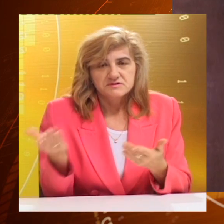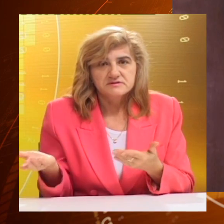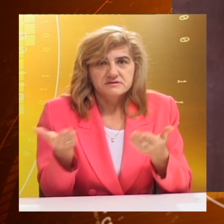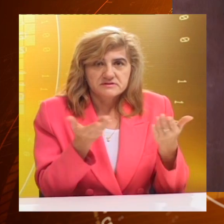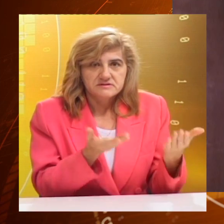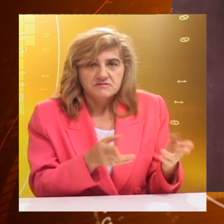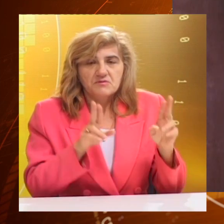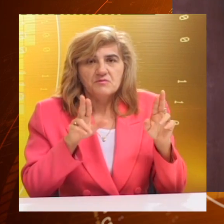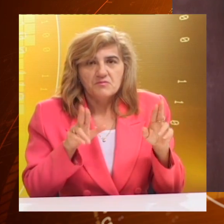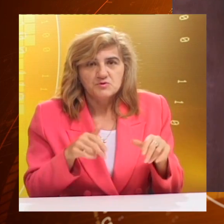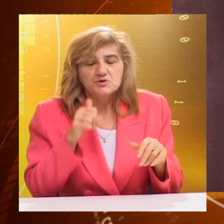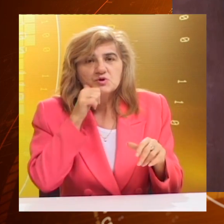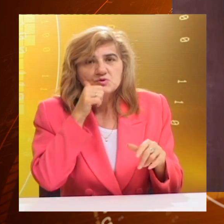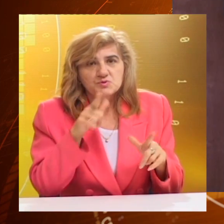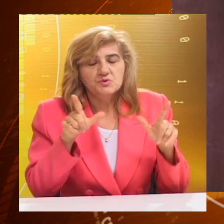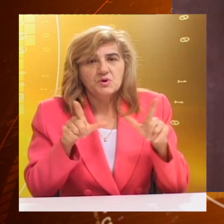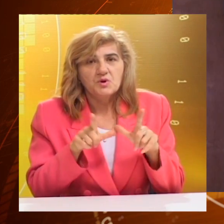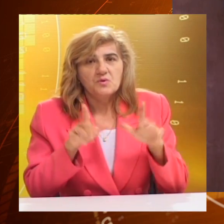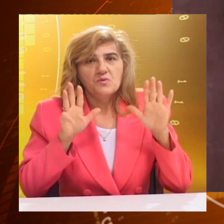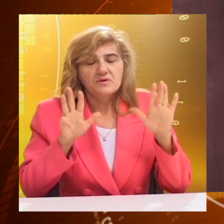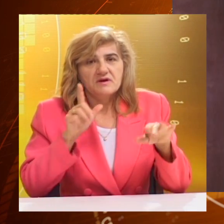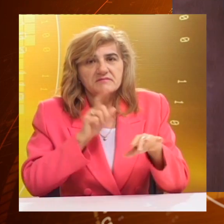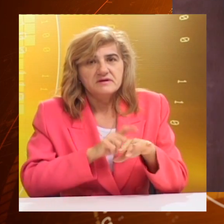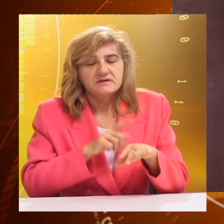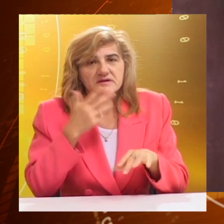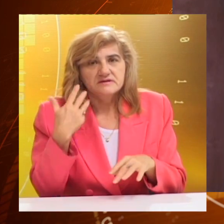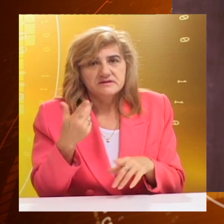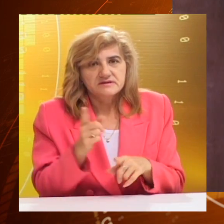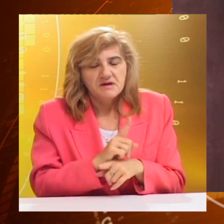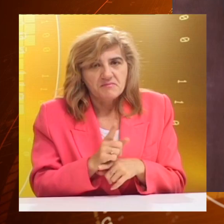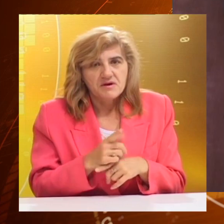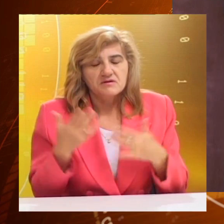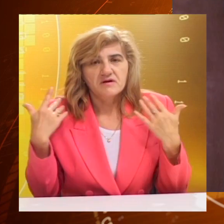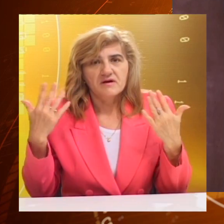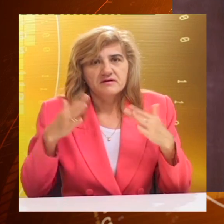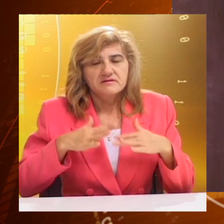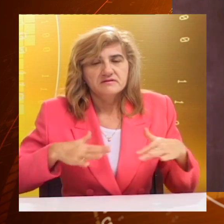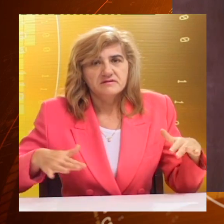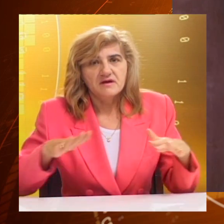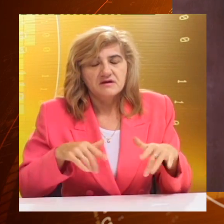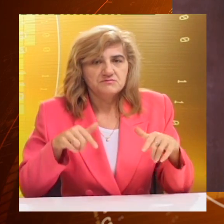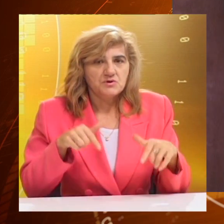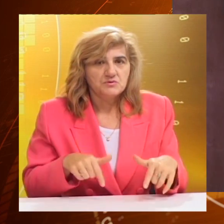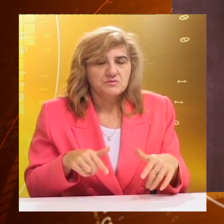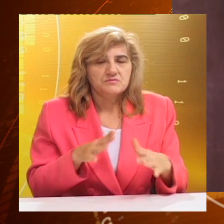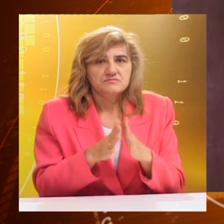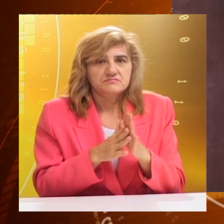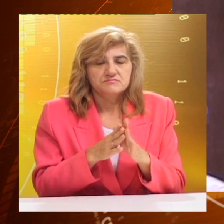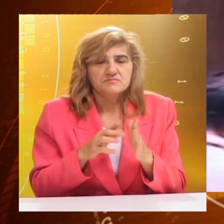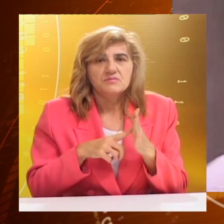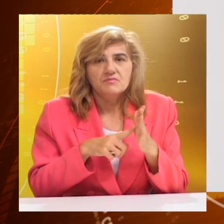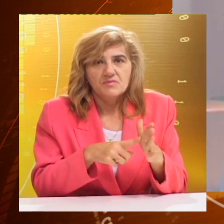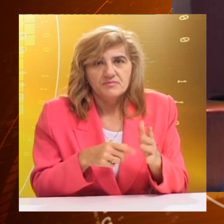bilo bi nam jako drago da nam se priključe sutra u 9:30 na Velikoj terasi, odnosno u kongresnoj sali na Velikoj terasi, tu